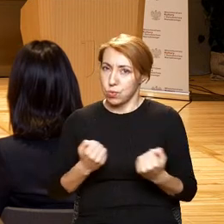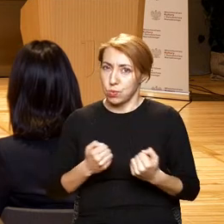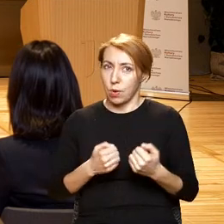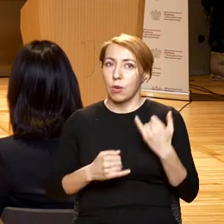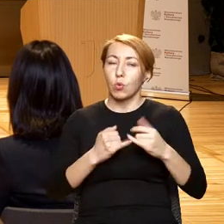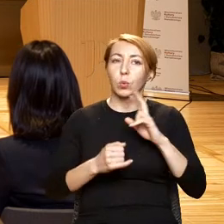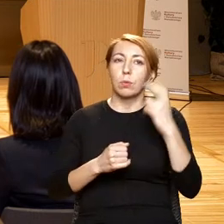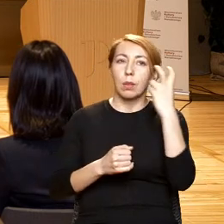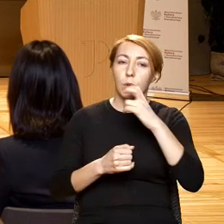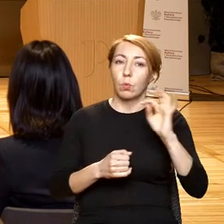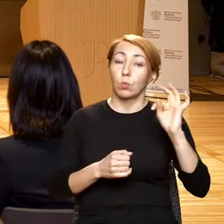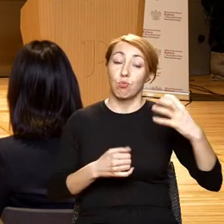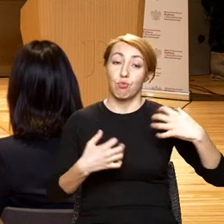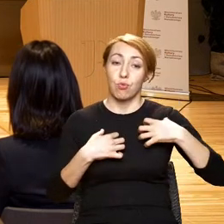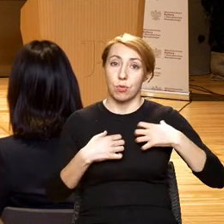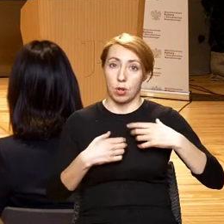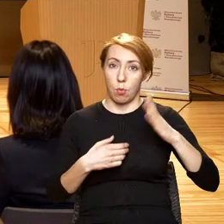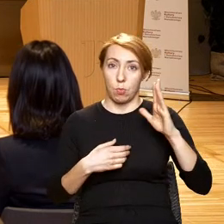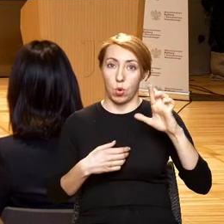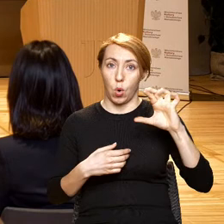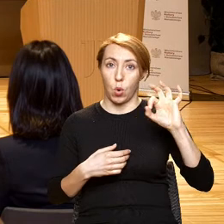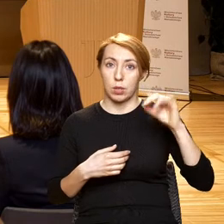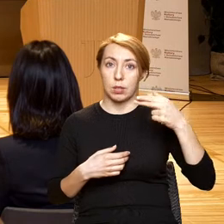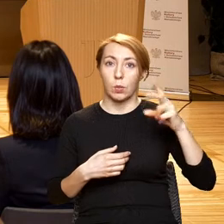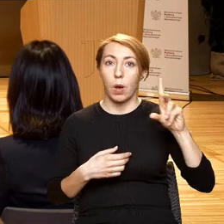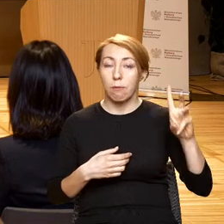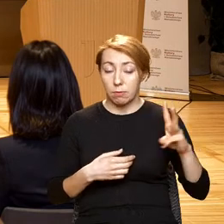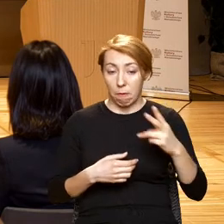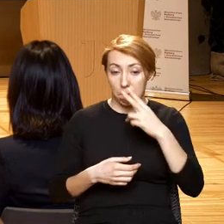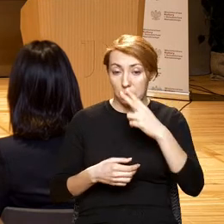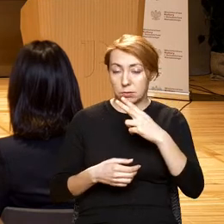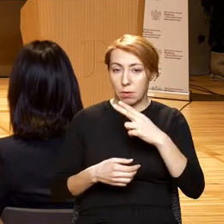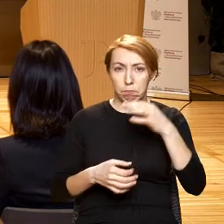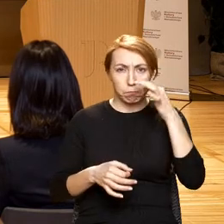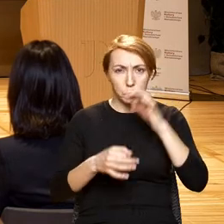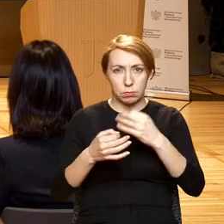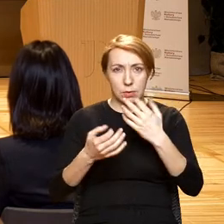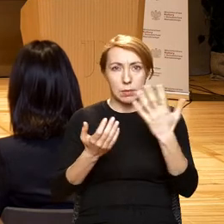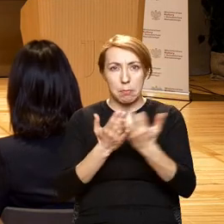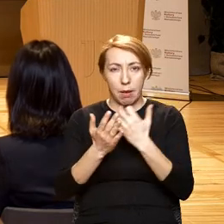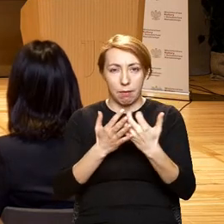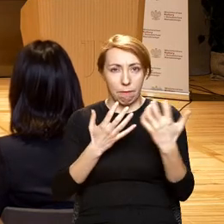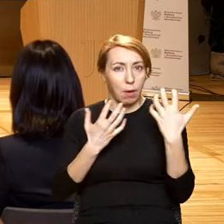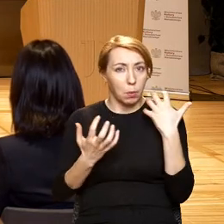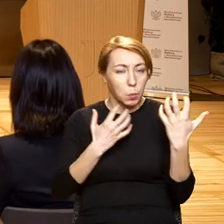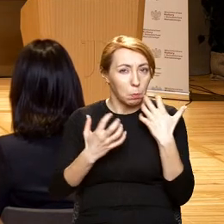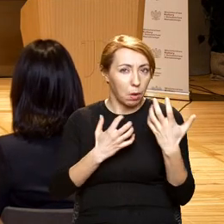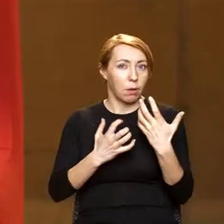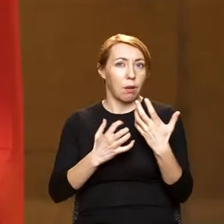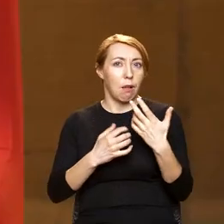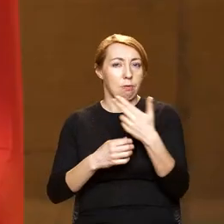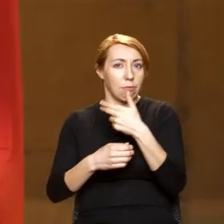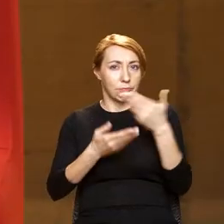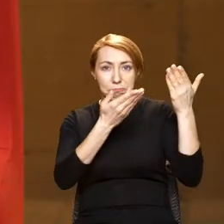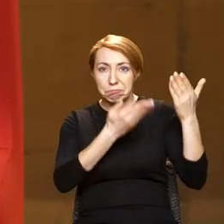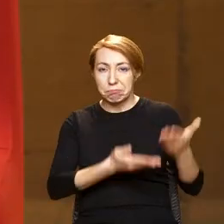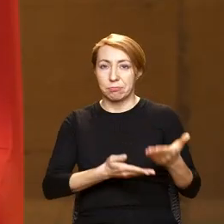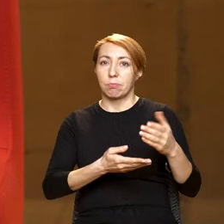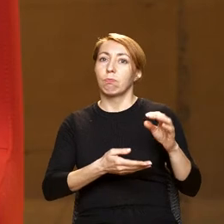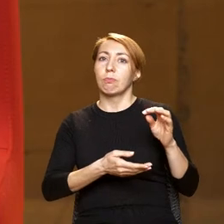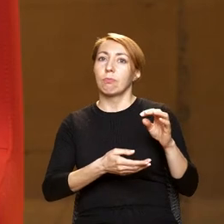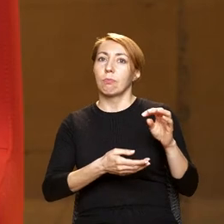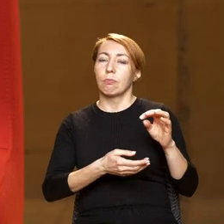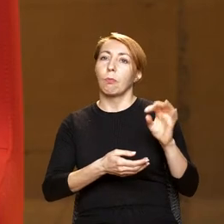Bronisława Piłsudskiego mają tutaj jakby kompendium wiedzy dotyczące tej postaci i